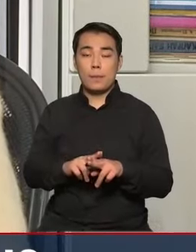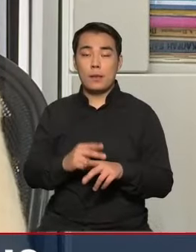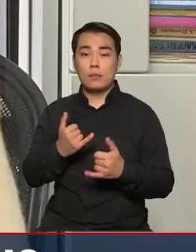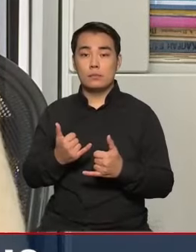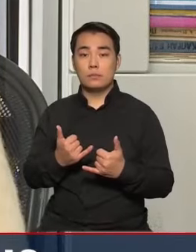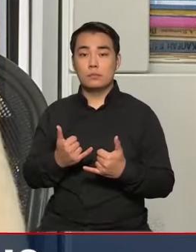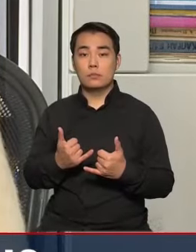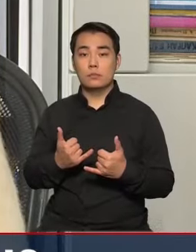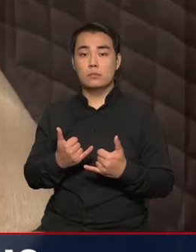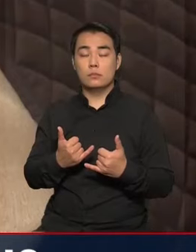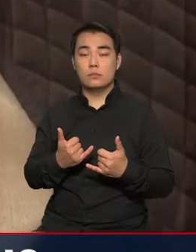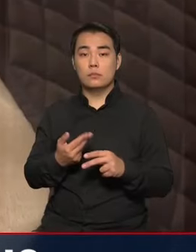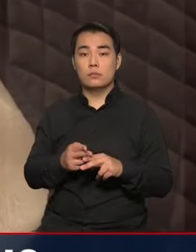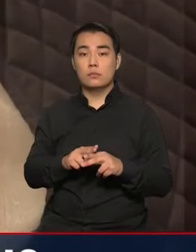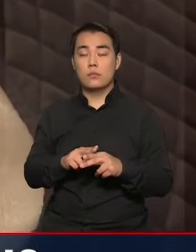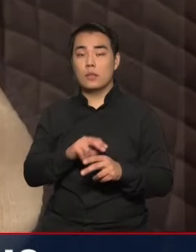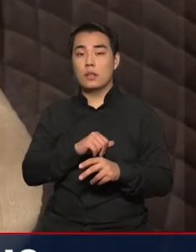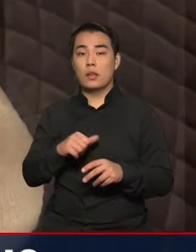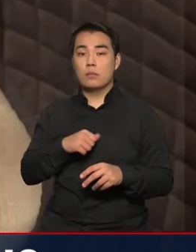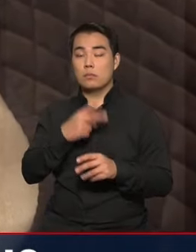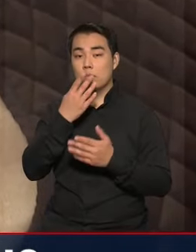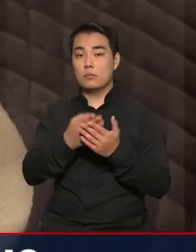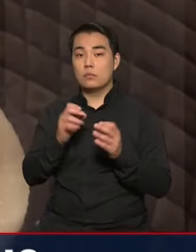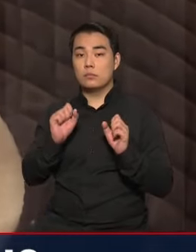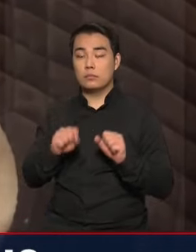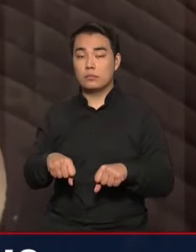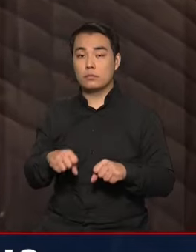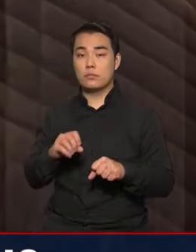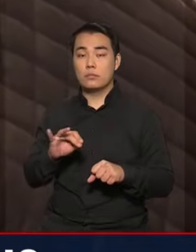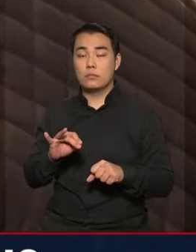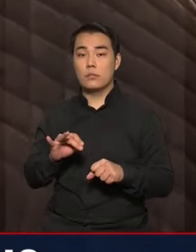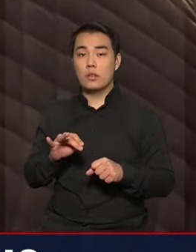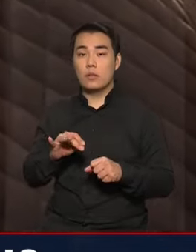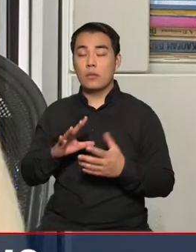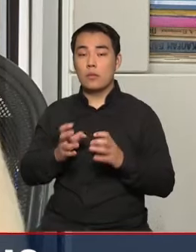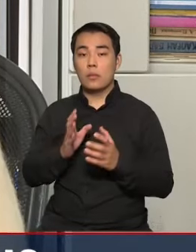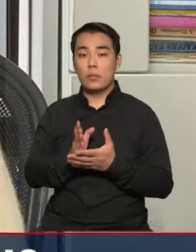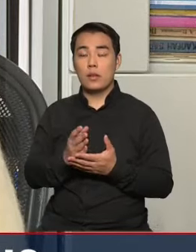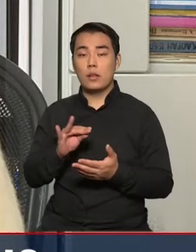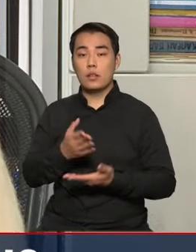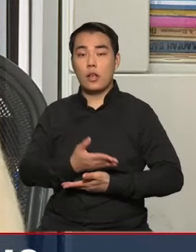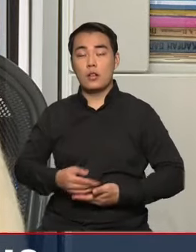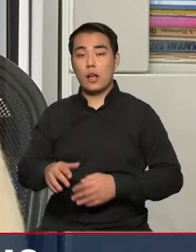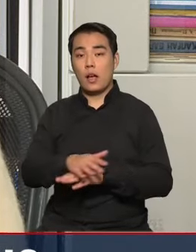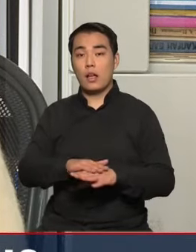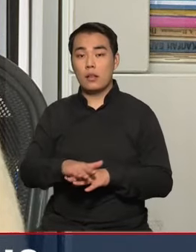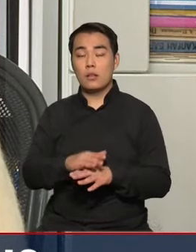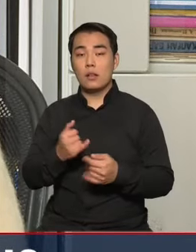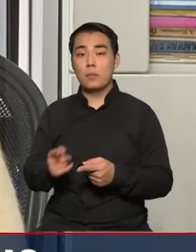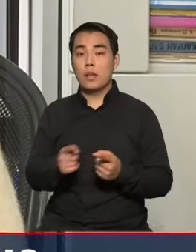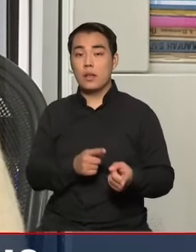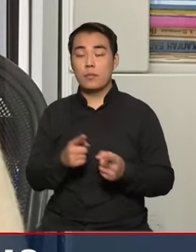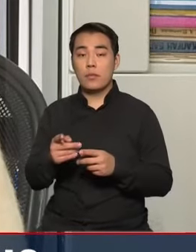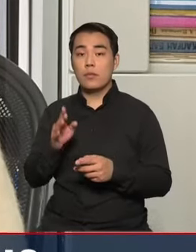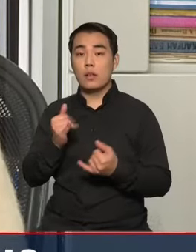дегенде, шама келсе жазықтарға қарай қоныс аударады. Біздің халықтар, енді көшпелі халықтар сол